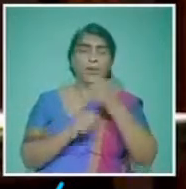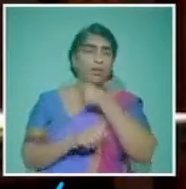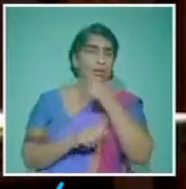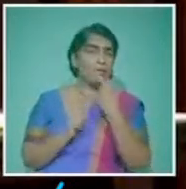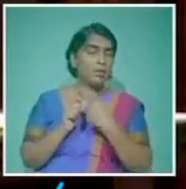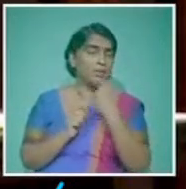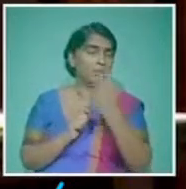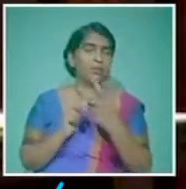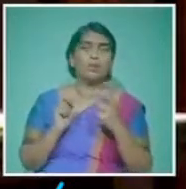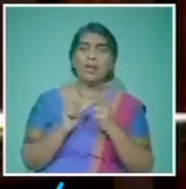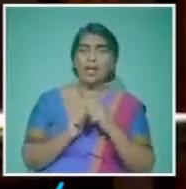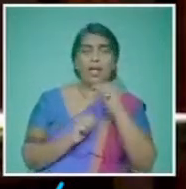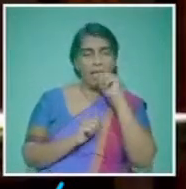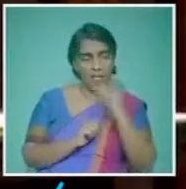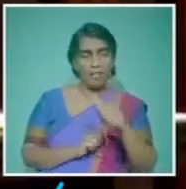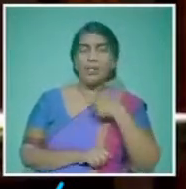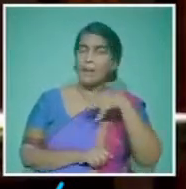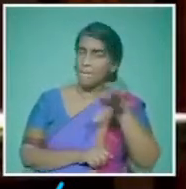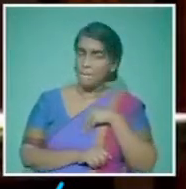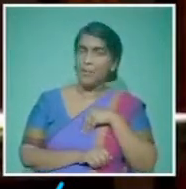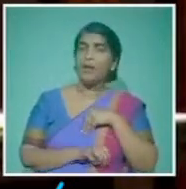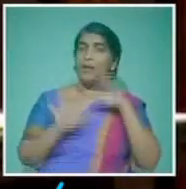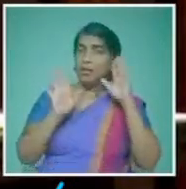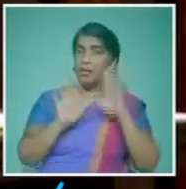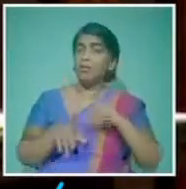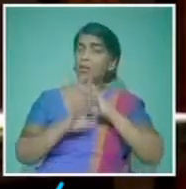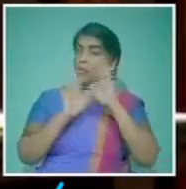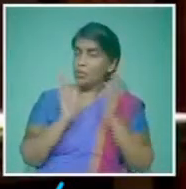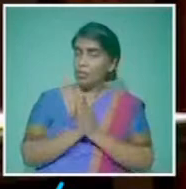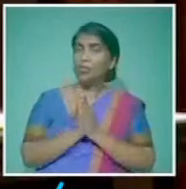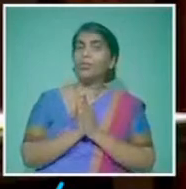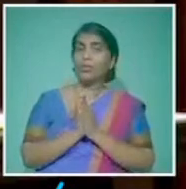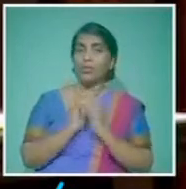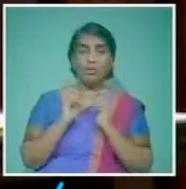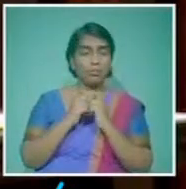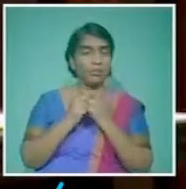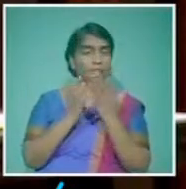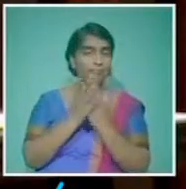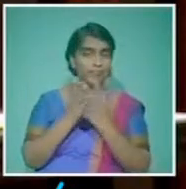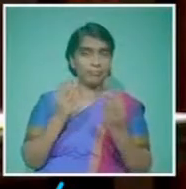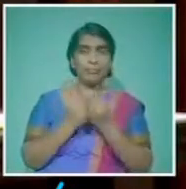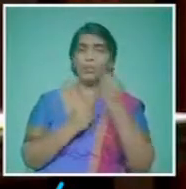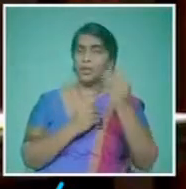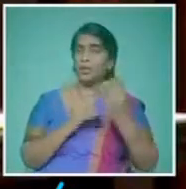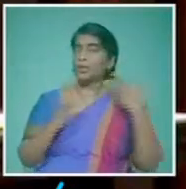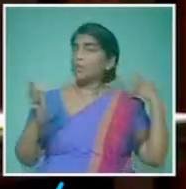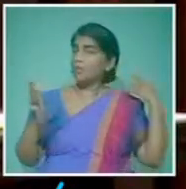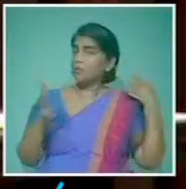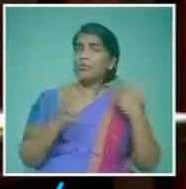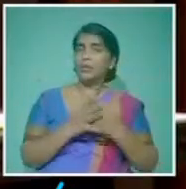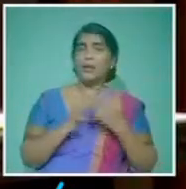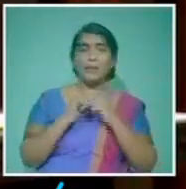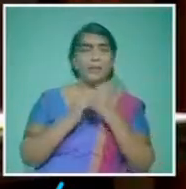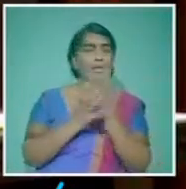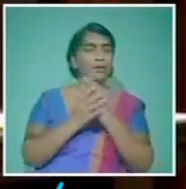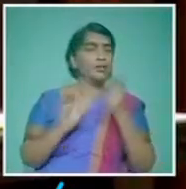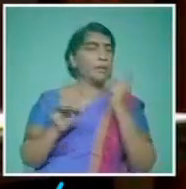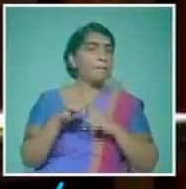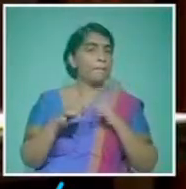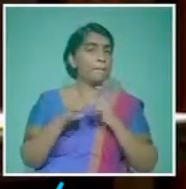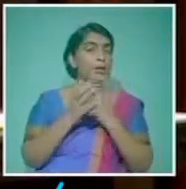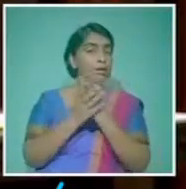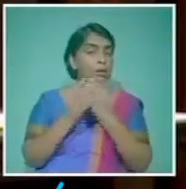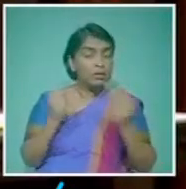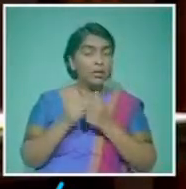over it in a low at the Mampigano. Have a meva, mevel at the Visundum Labadinavana, dear the Kalina Visitanat in a prasna, Visundu